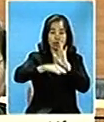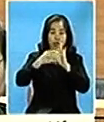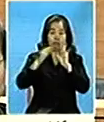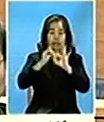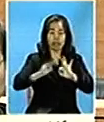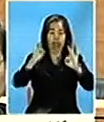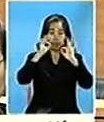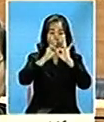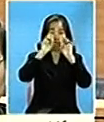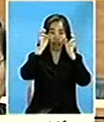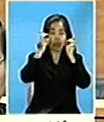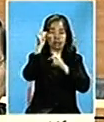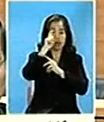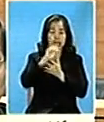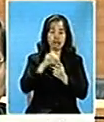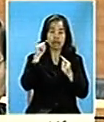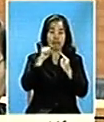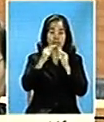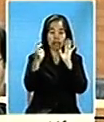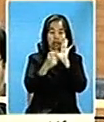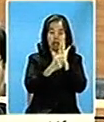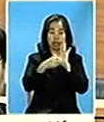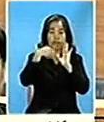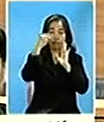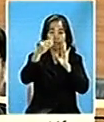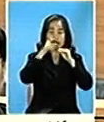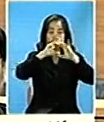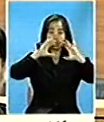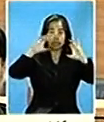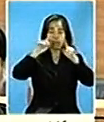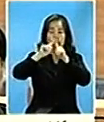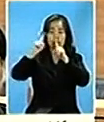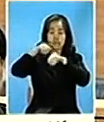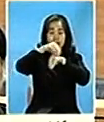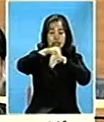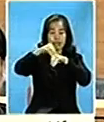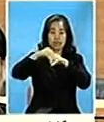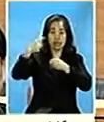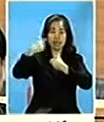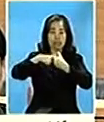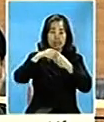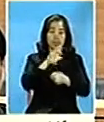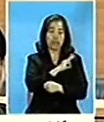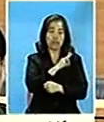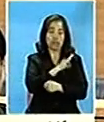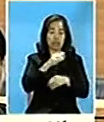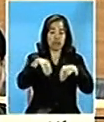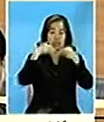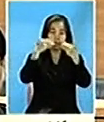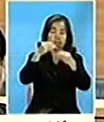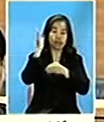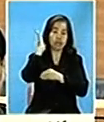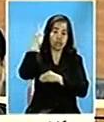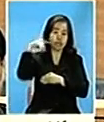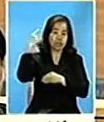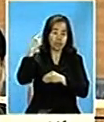สำคัญว่าการกำหนดให้รัฐภาคีให้ในอนุสัญญานี้ต้องกำหนดให้มุ่งมองหญิงชายและ